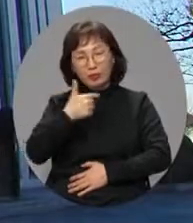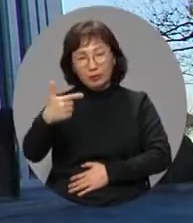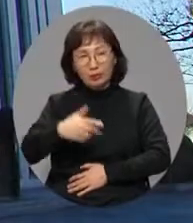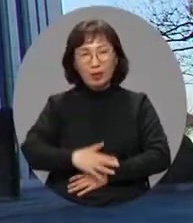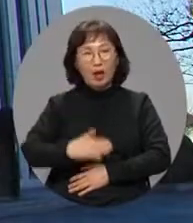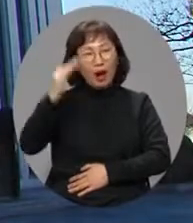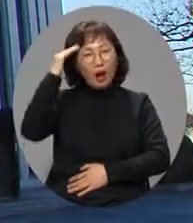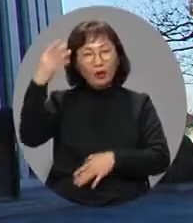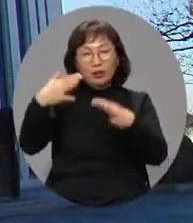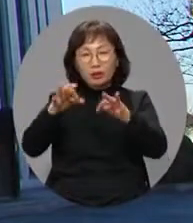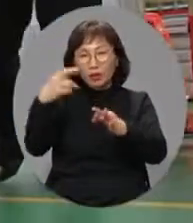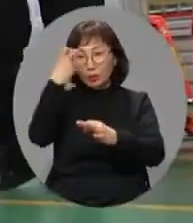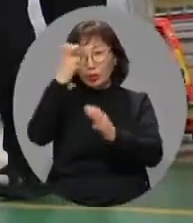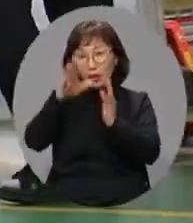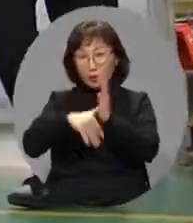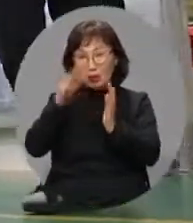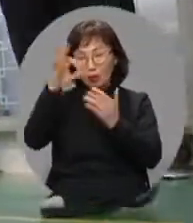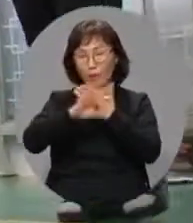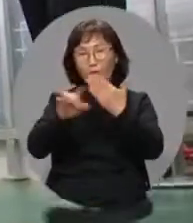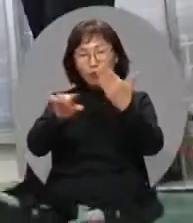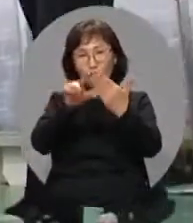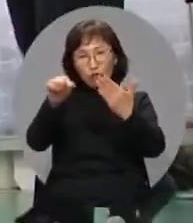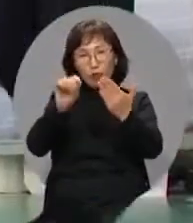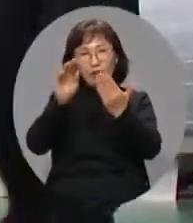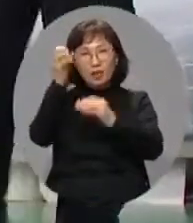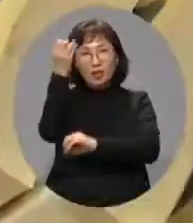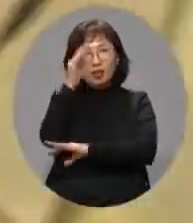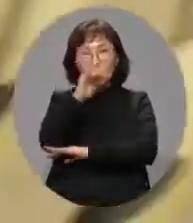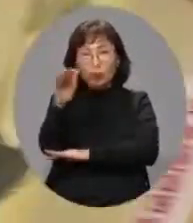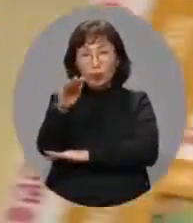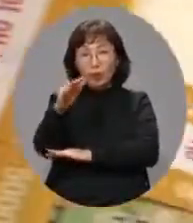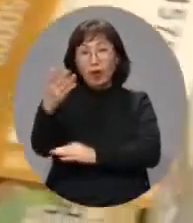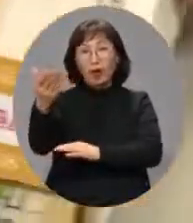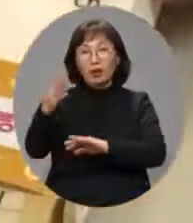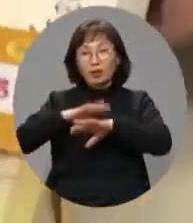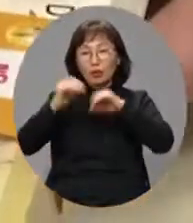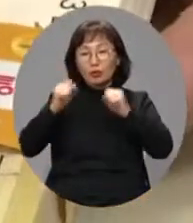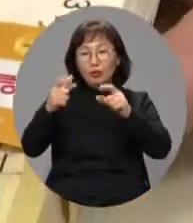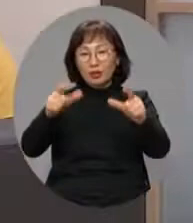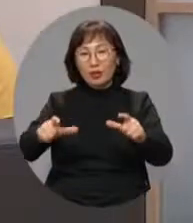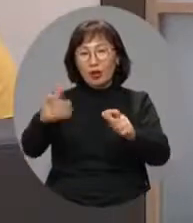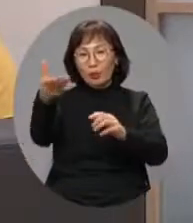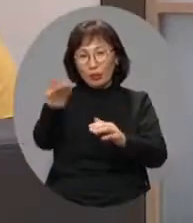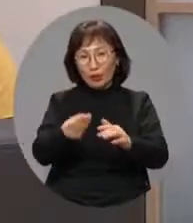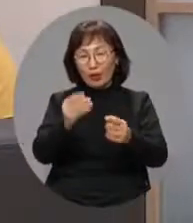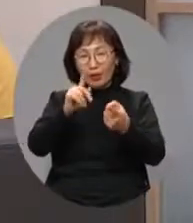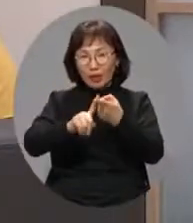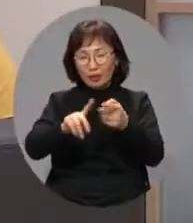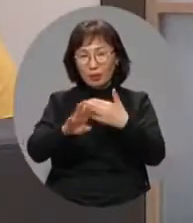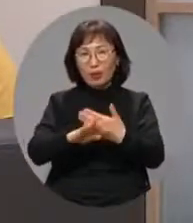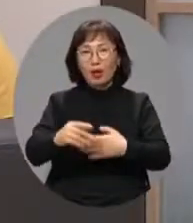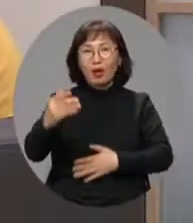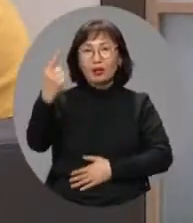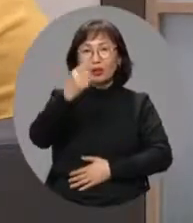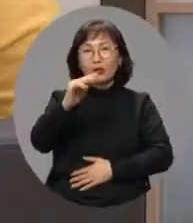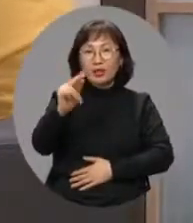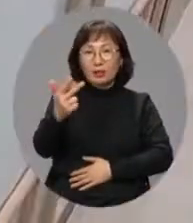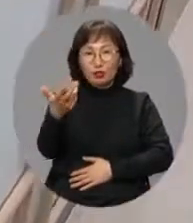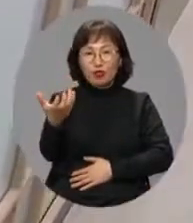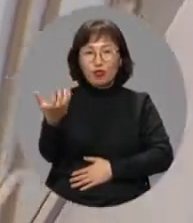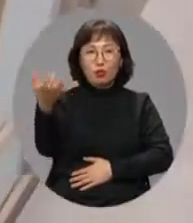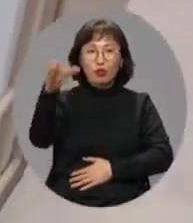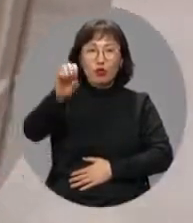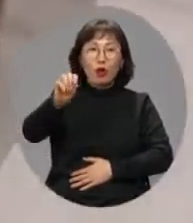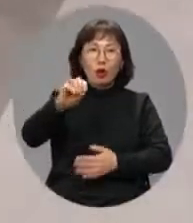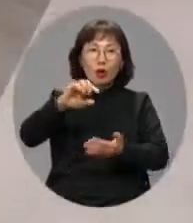조사에 따르면 지난 9월 기준 전북 지역 가계대출 잔액은 한 달 만에 1,799억 원이 늘어난